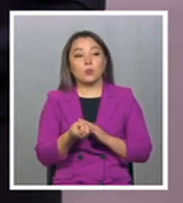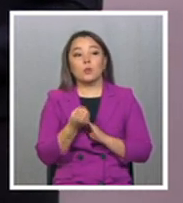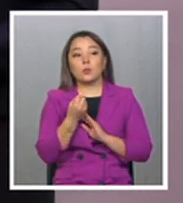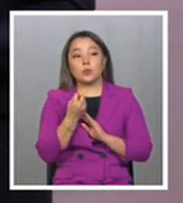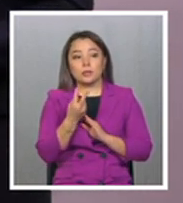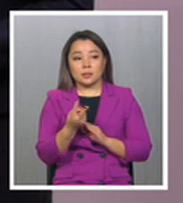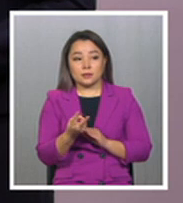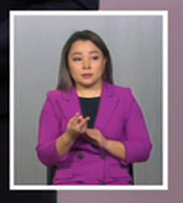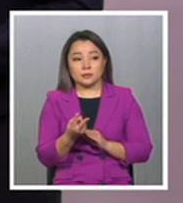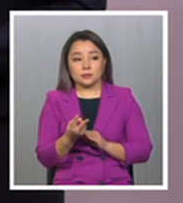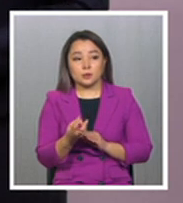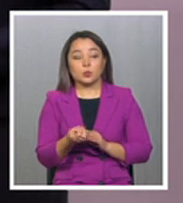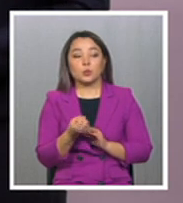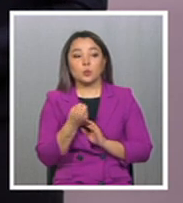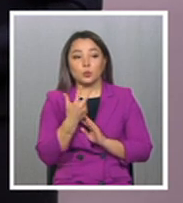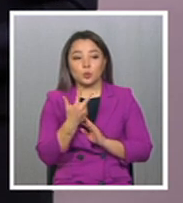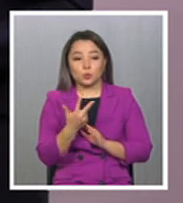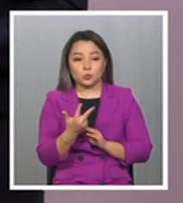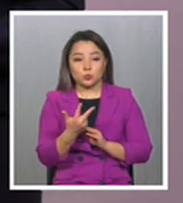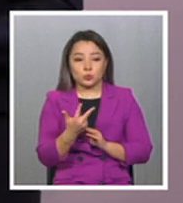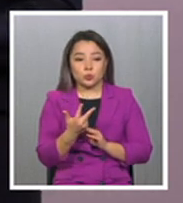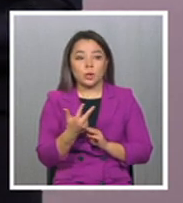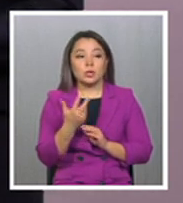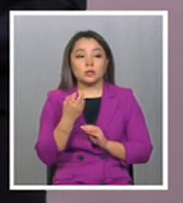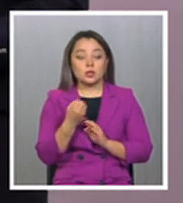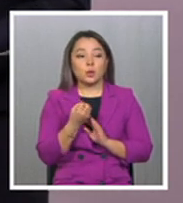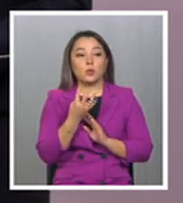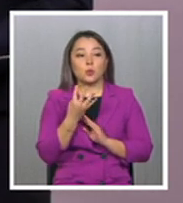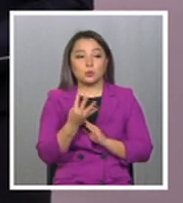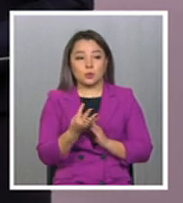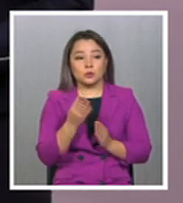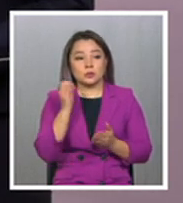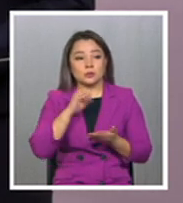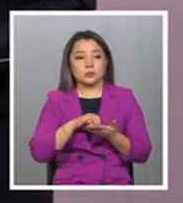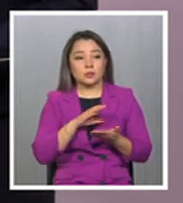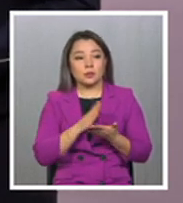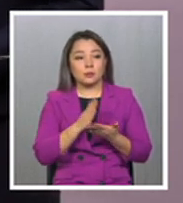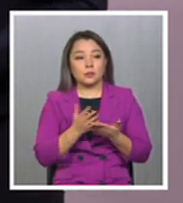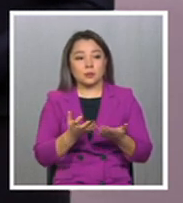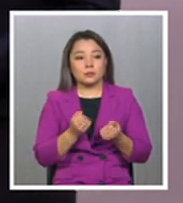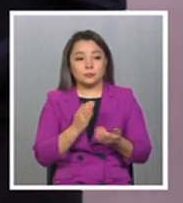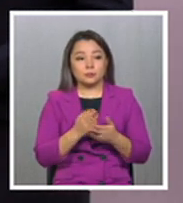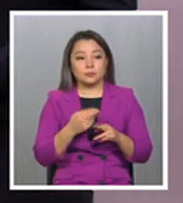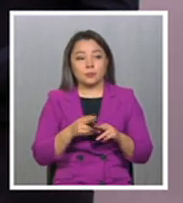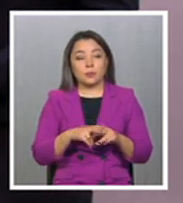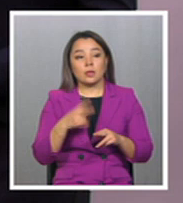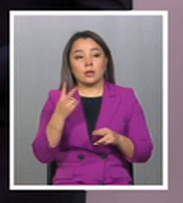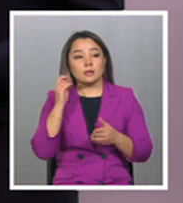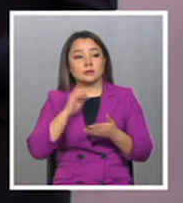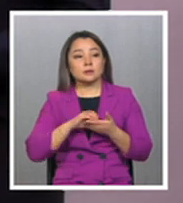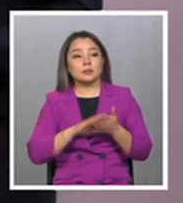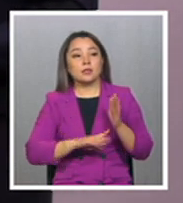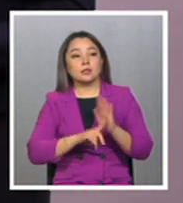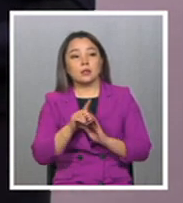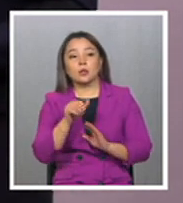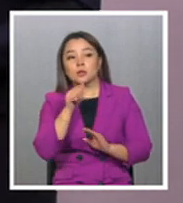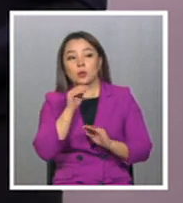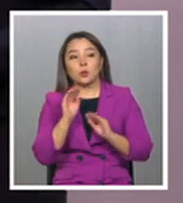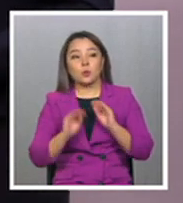12, 13 және 14 сандары. 2 цифрынан бастап